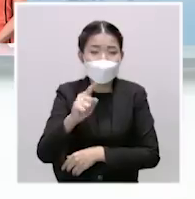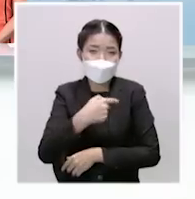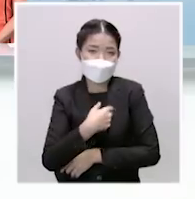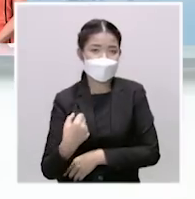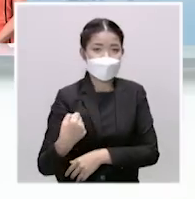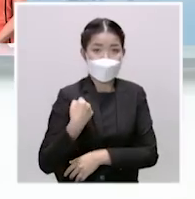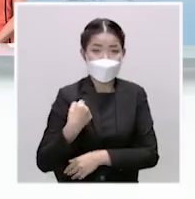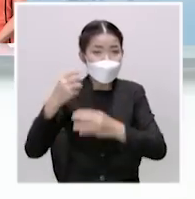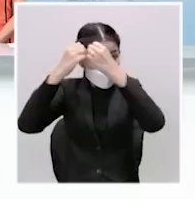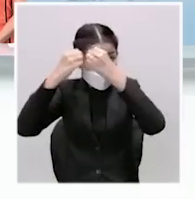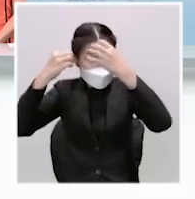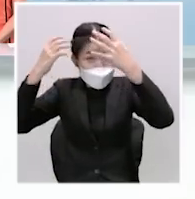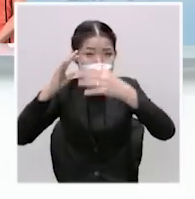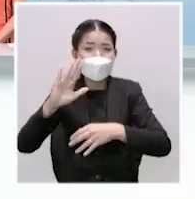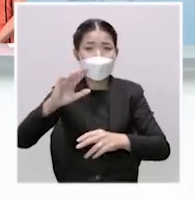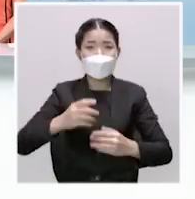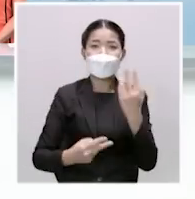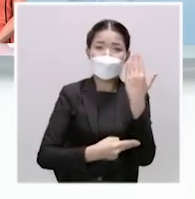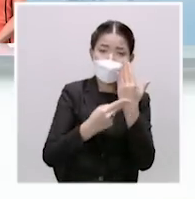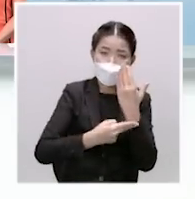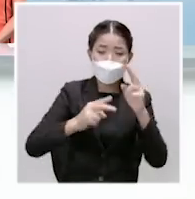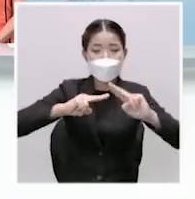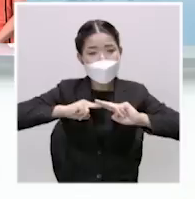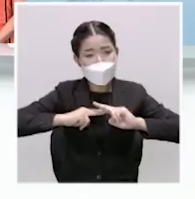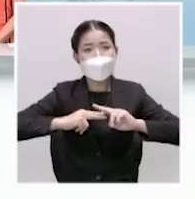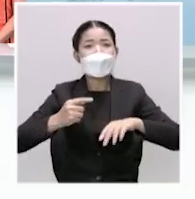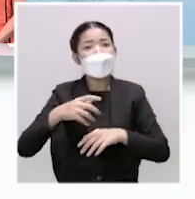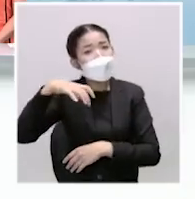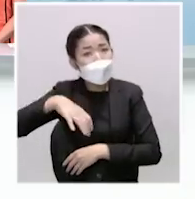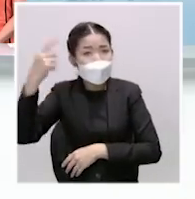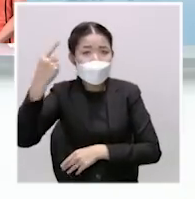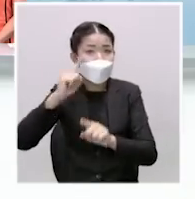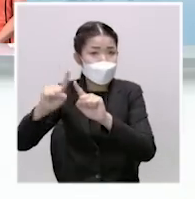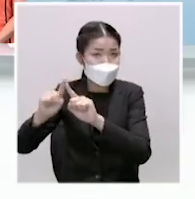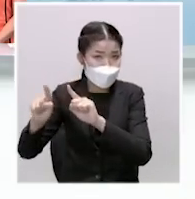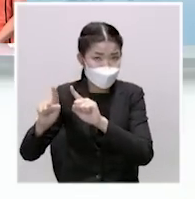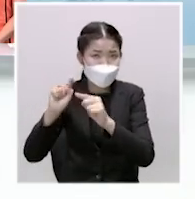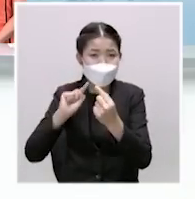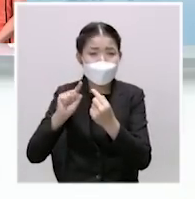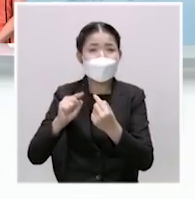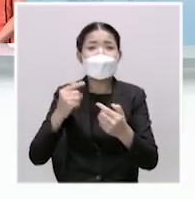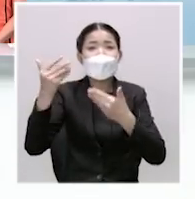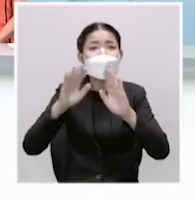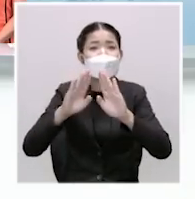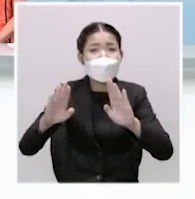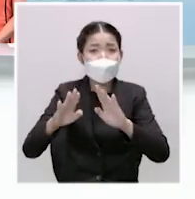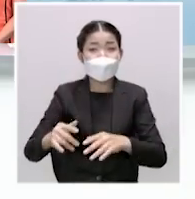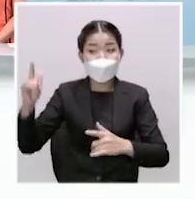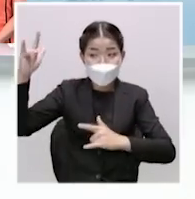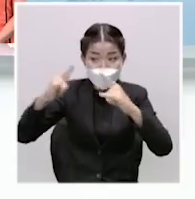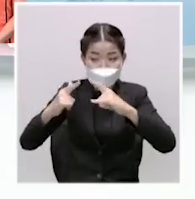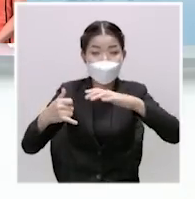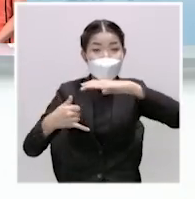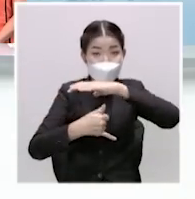มั่นใจความหวังของภาคชนในธุรกิจการท่องเที่ยวกับการที่จะกลับมาเปิด Test and Go ในวันที่1กุมภาพันธ์นี้หน่อยค่